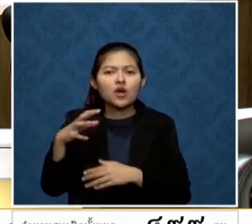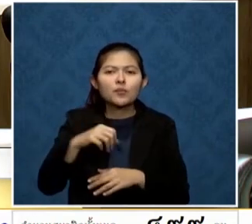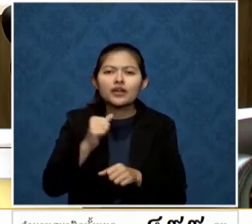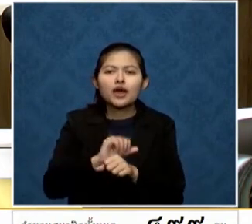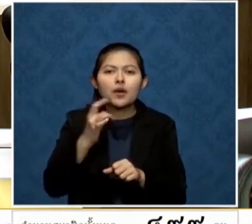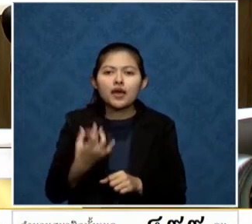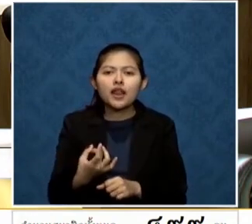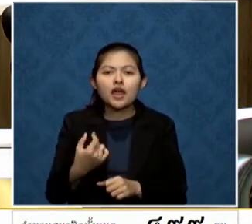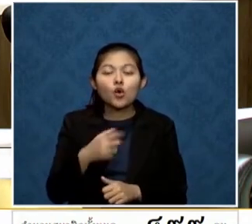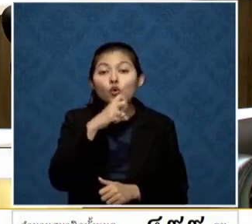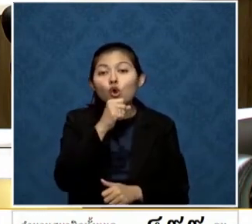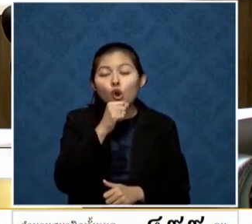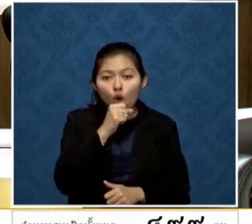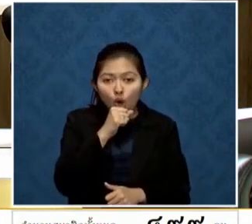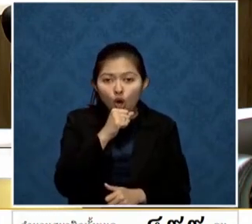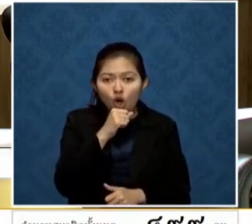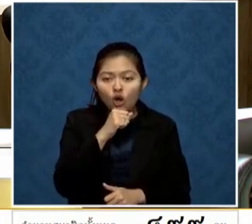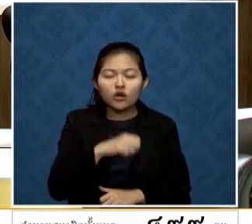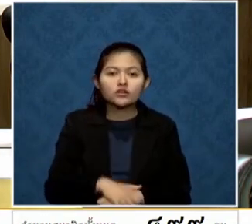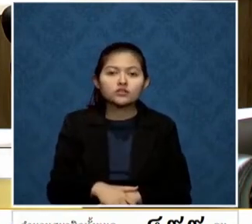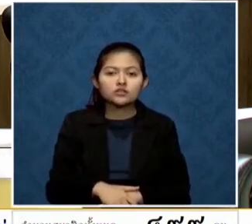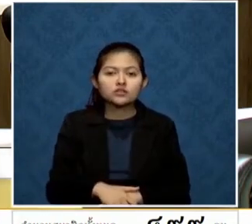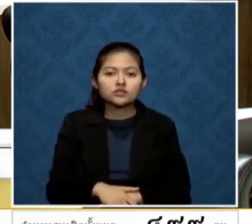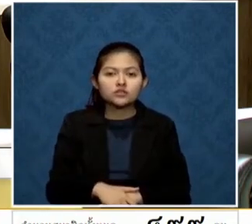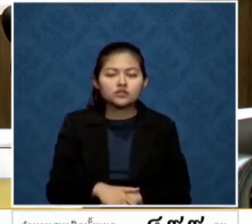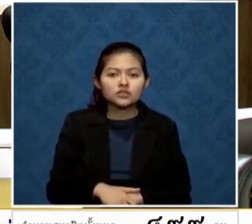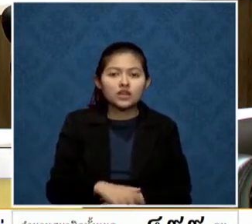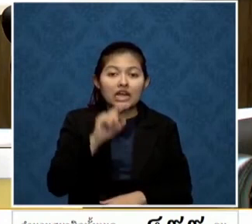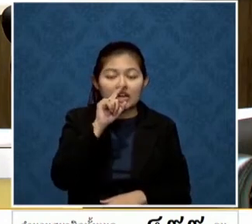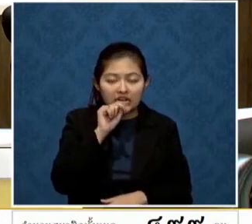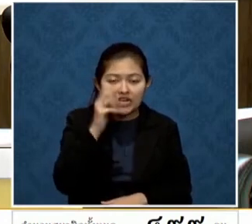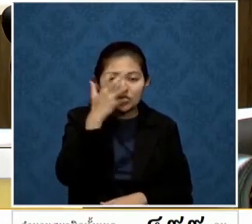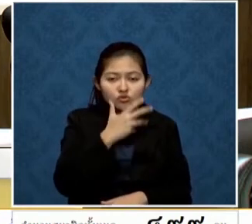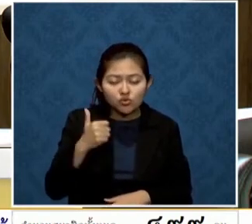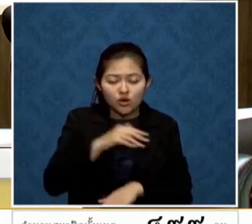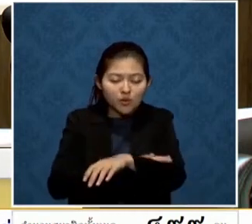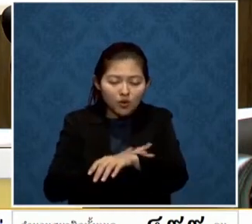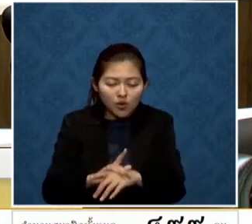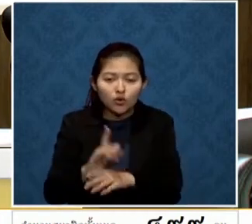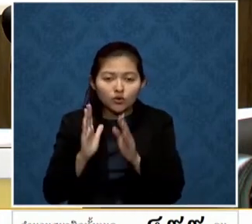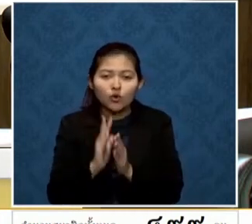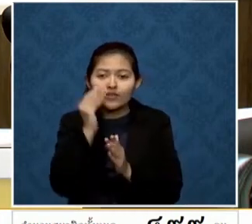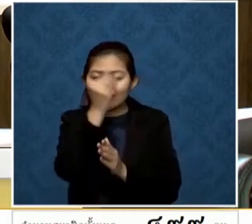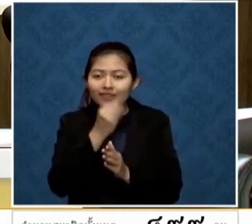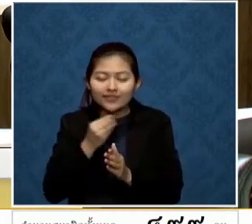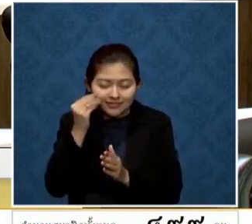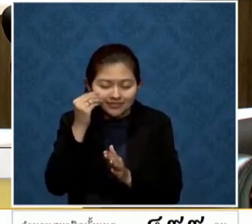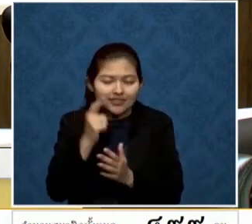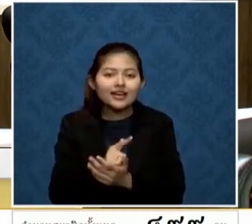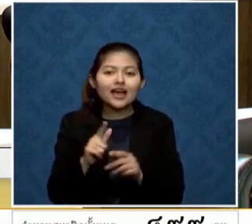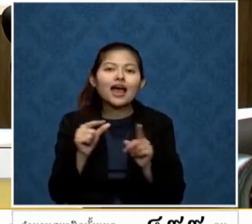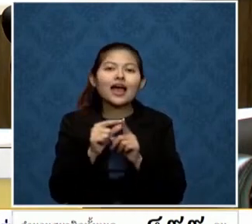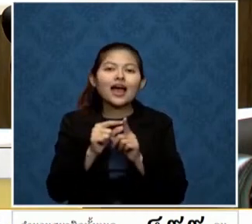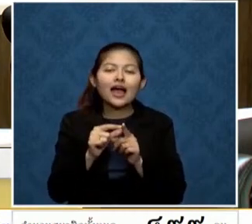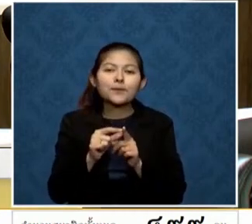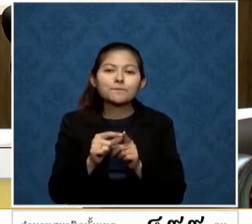กันก็ไปอยู่ในห้องทดลองครับคือไก่งามพ่อขนคนงามพ่อแต่งอนะครับทางท่านรองเลขาก็ยิ้มไปผมเห็นว่าก็